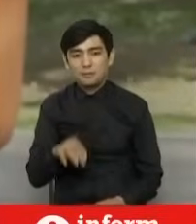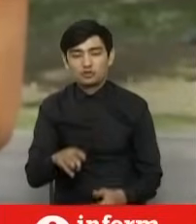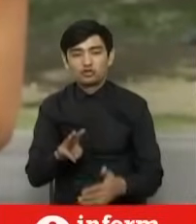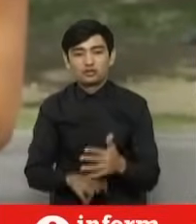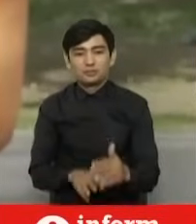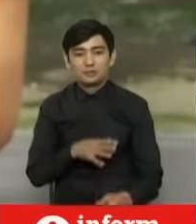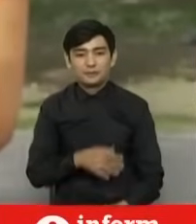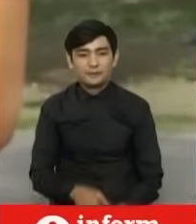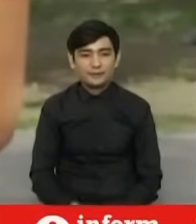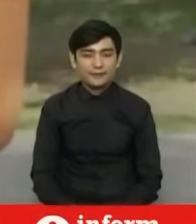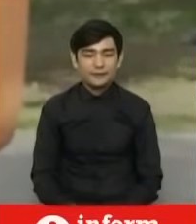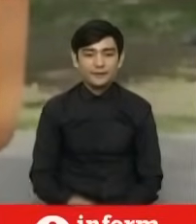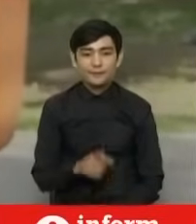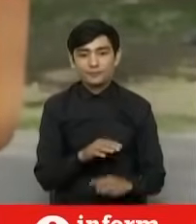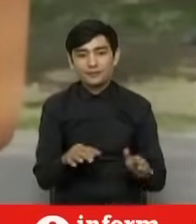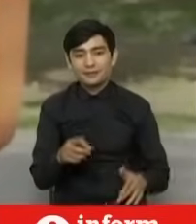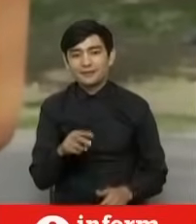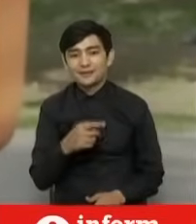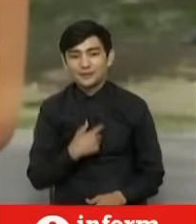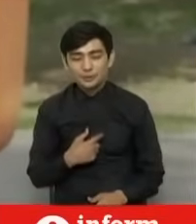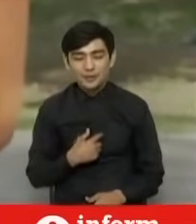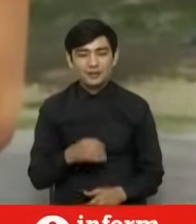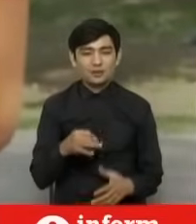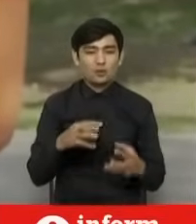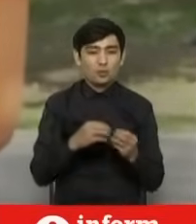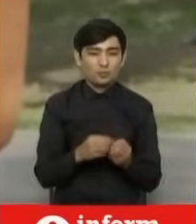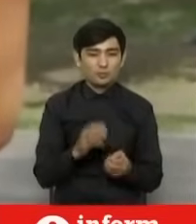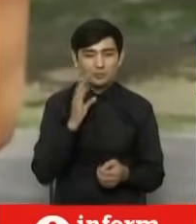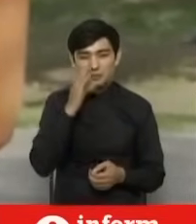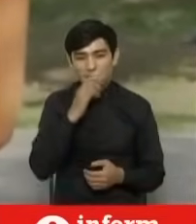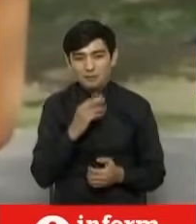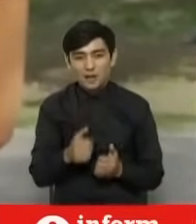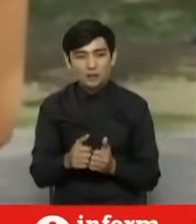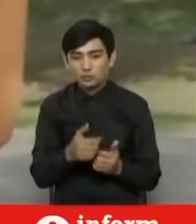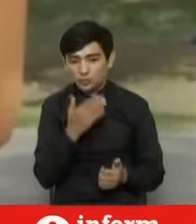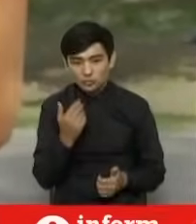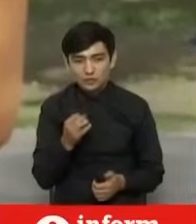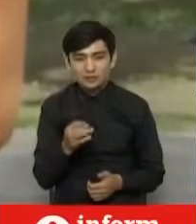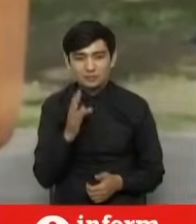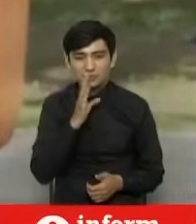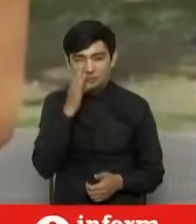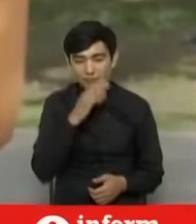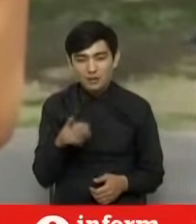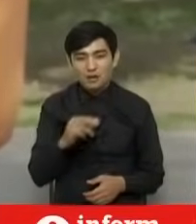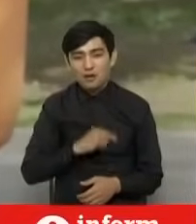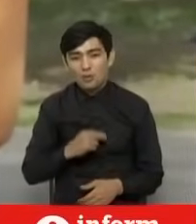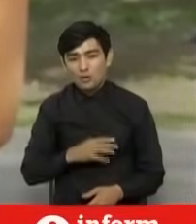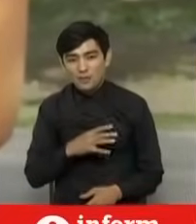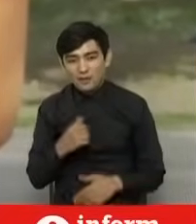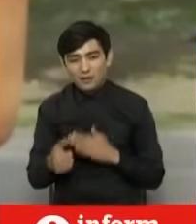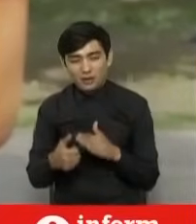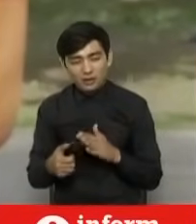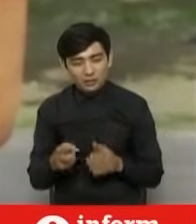период дети предоставлены сами себе. Зачастую родители находятся постоянно на работе. Кто-то